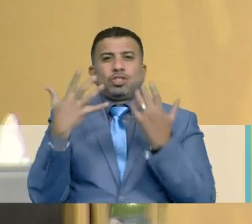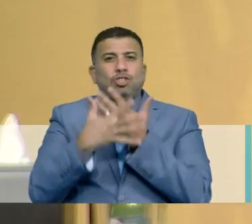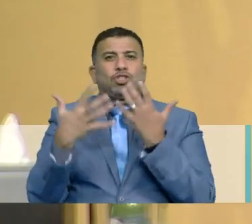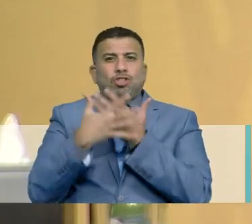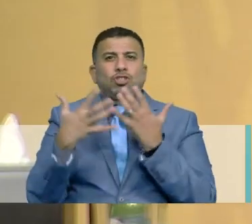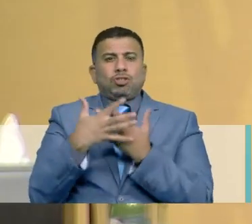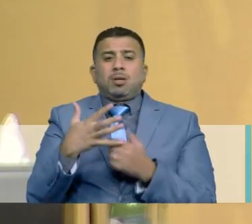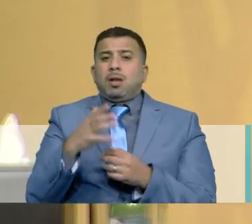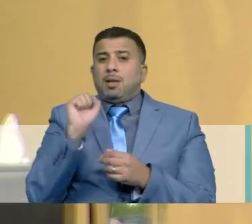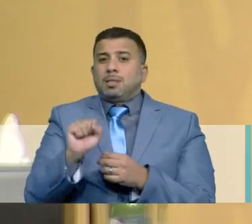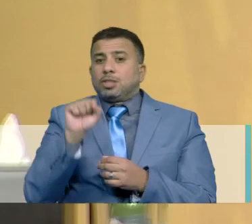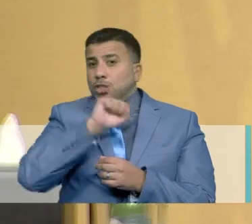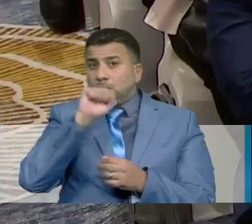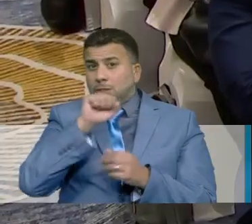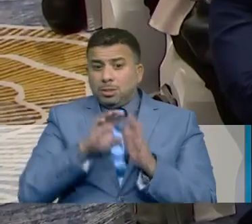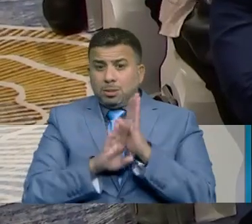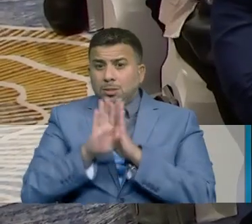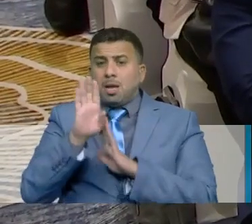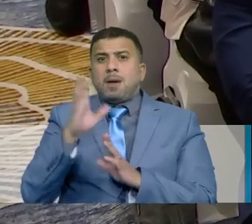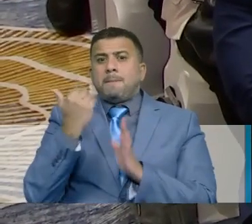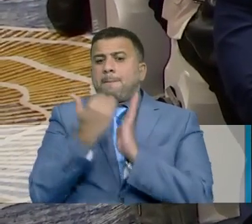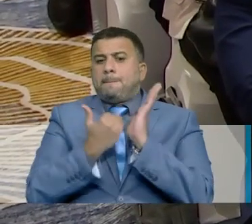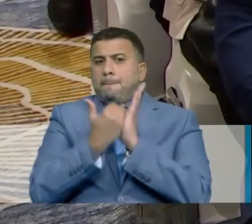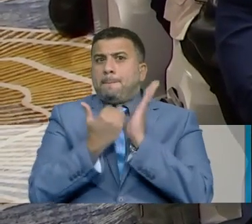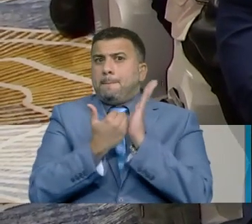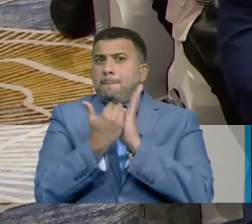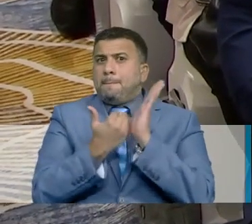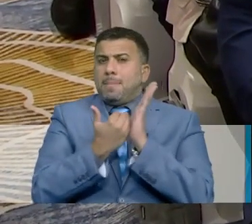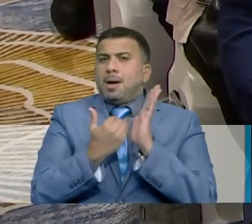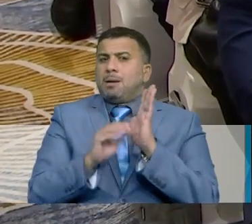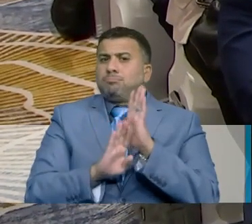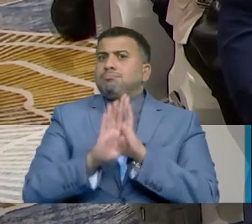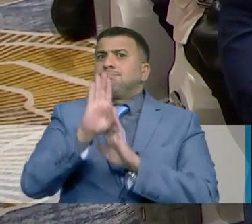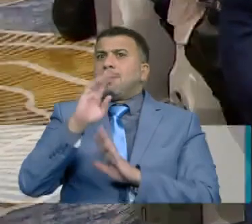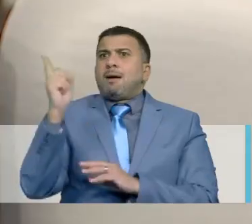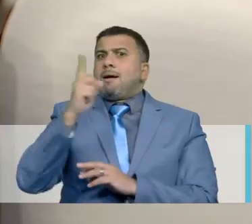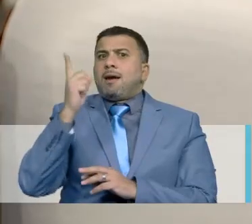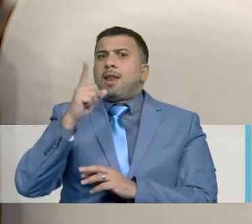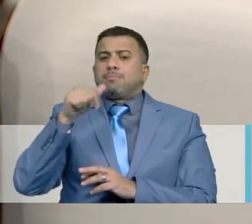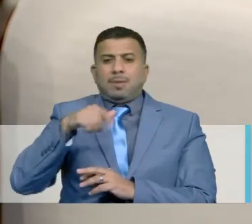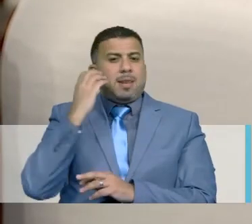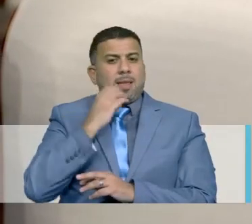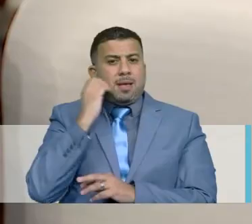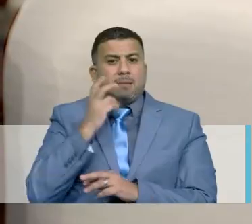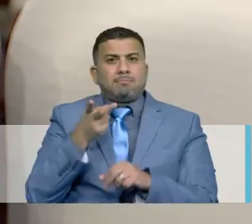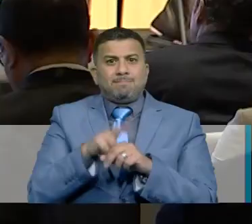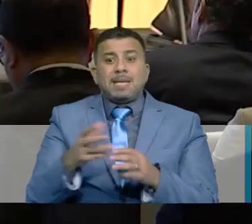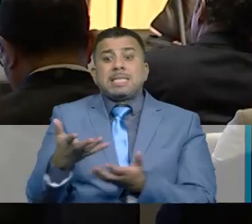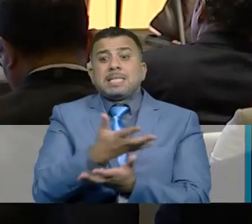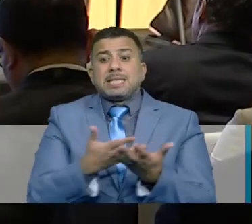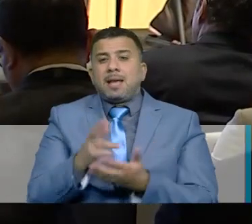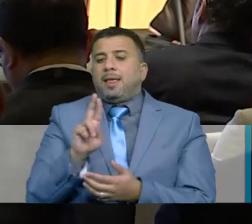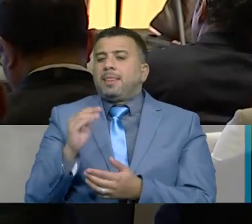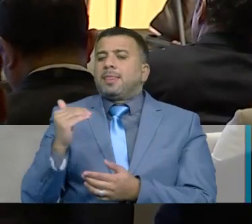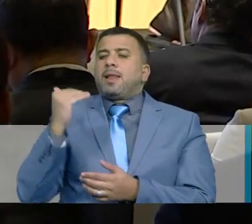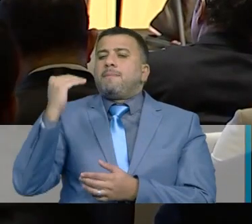ترسيخ مكانة الدولة كمركز اقتصادي عالمي، وكيف يمكن إعادة استثمارها في مسيرة